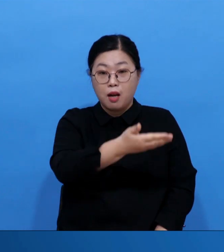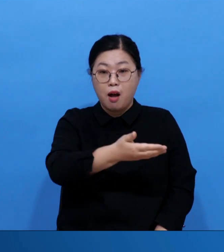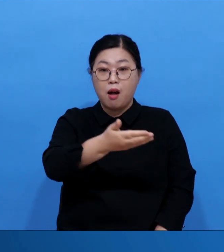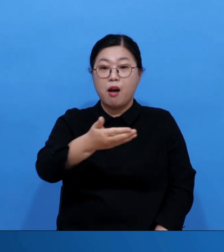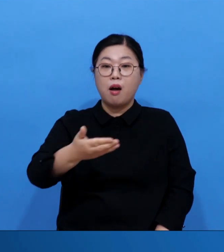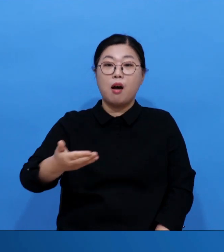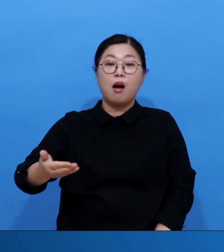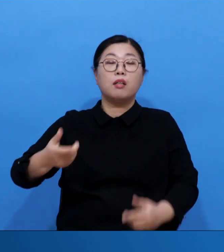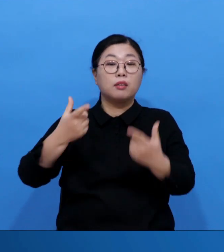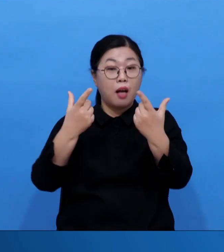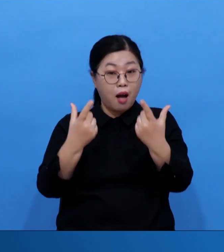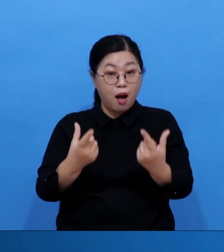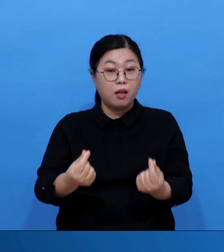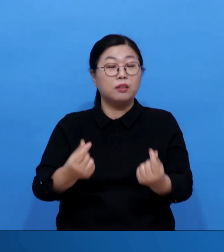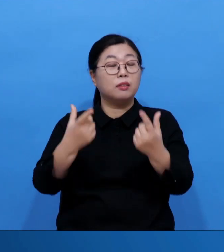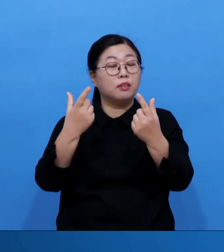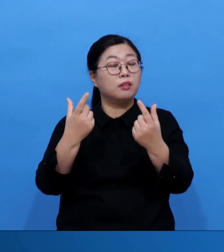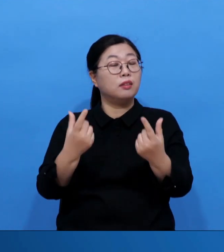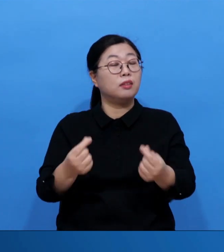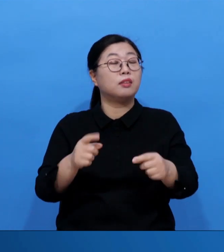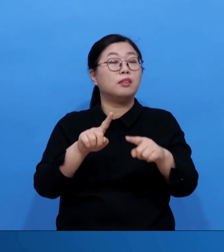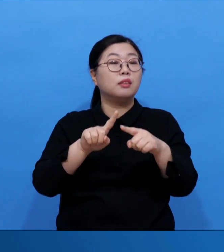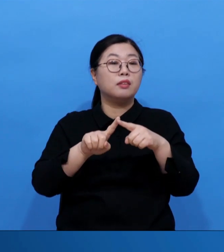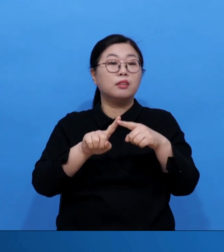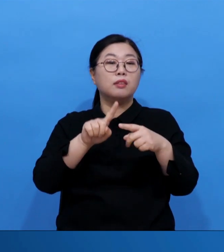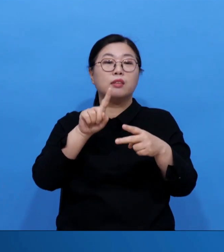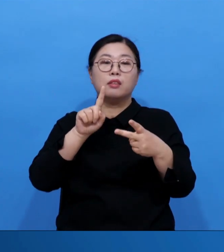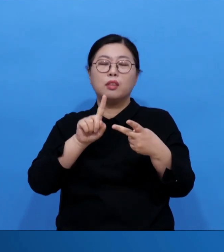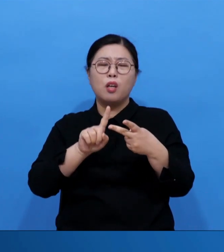잔잔한 강 같은지